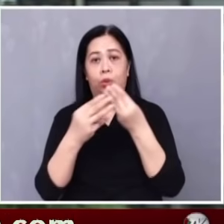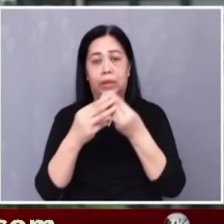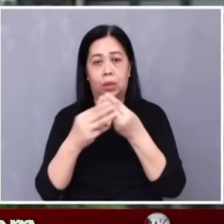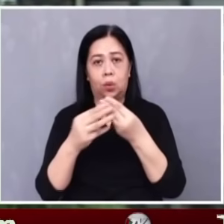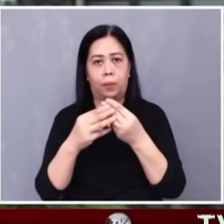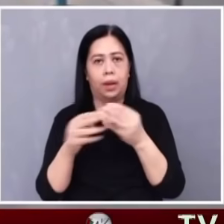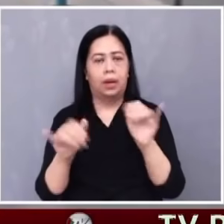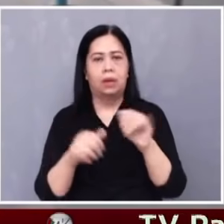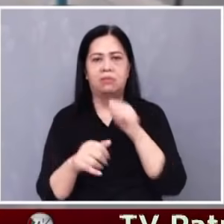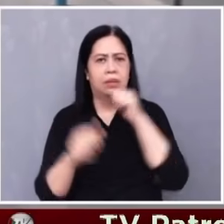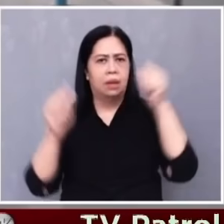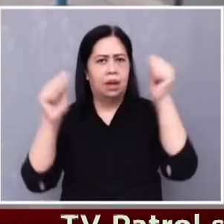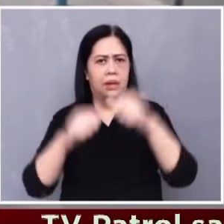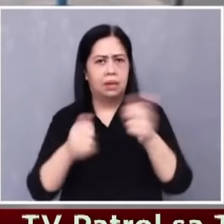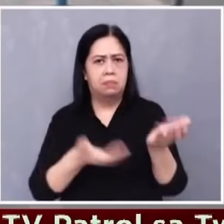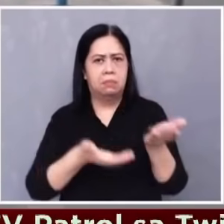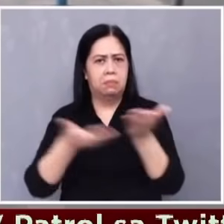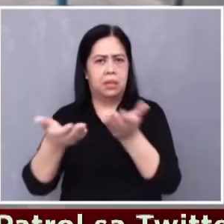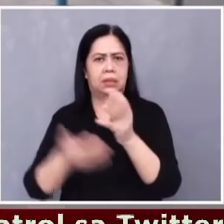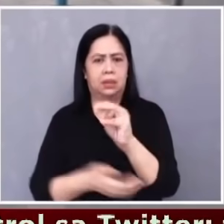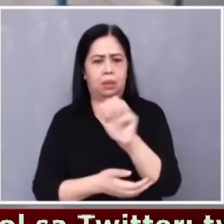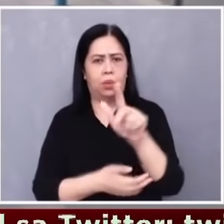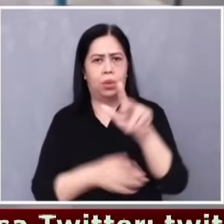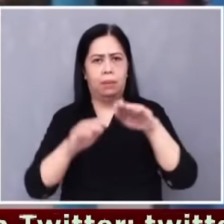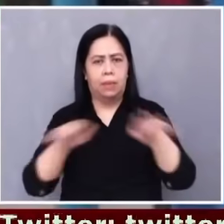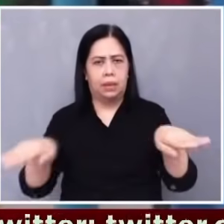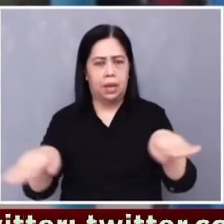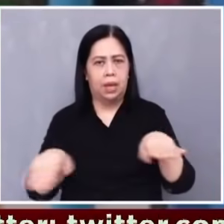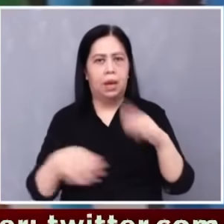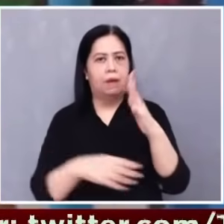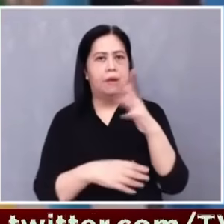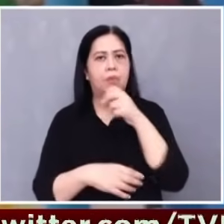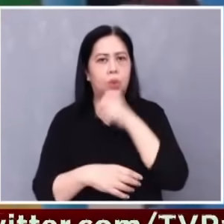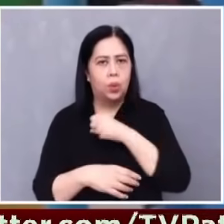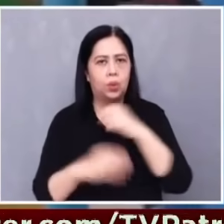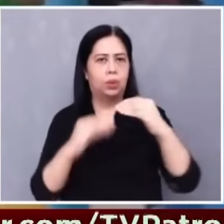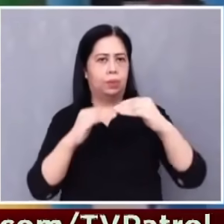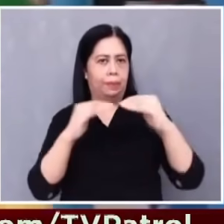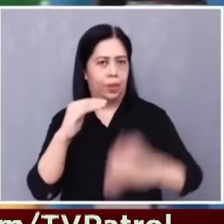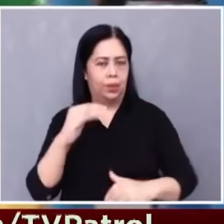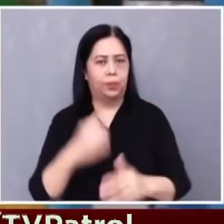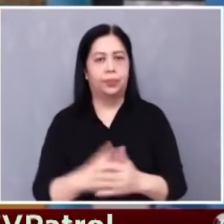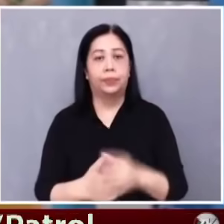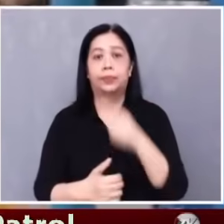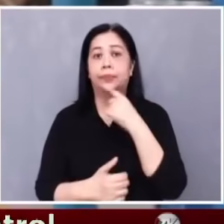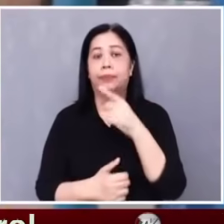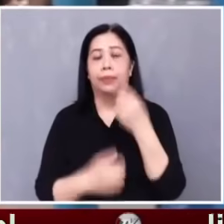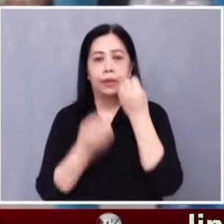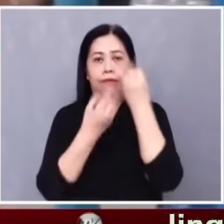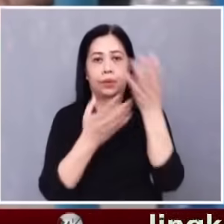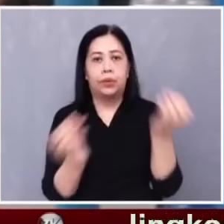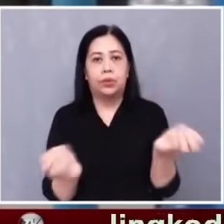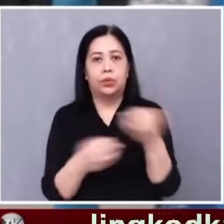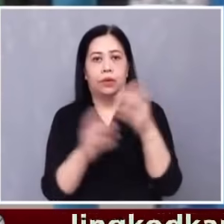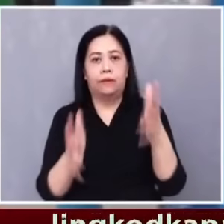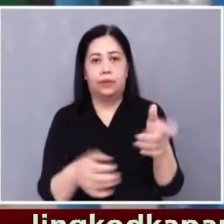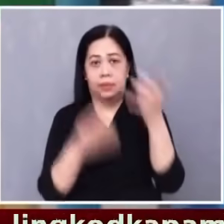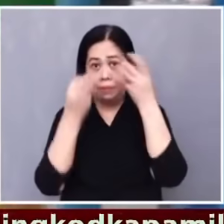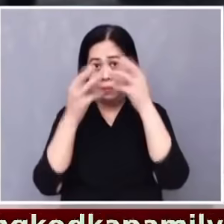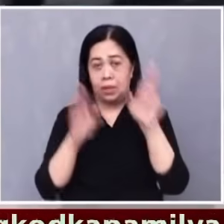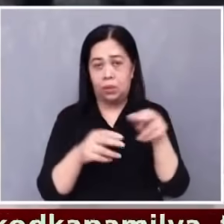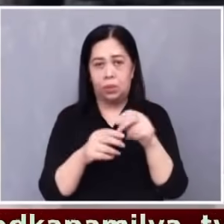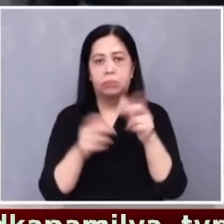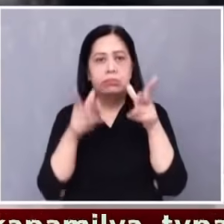pabor na dalhin sa mga mall ang bata 5 years old pababa. Sabi ng information officer ni Mayor, makikinig